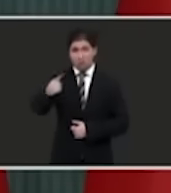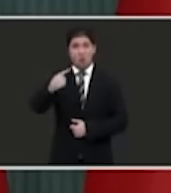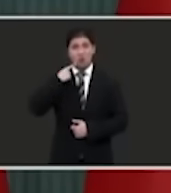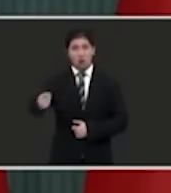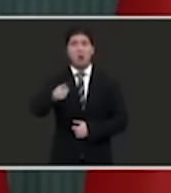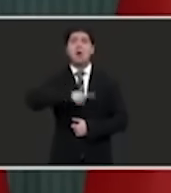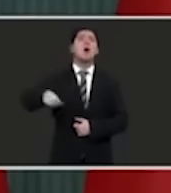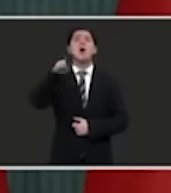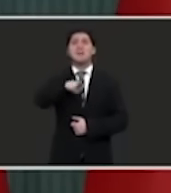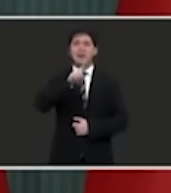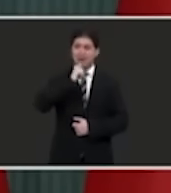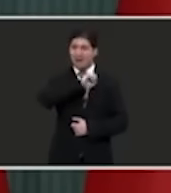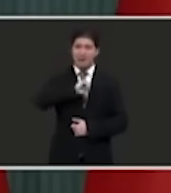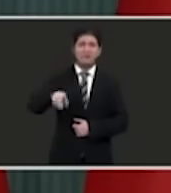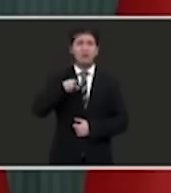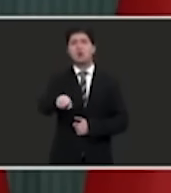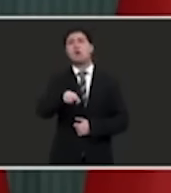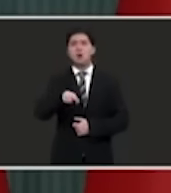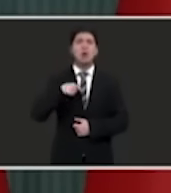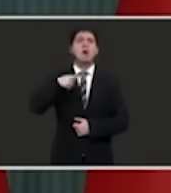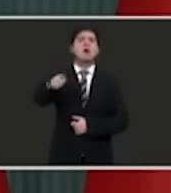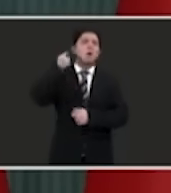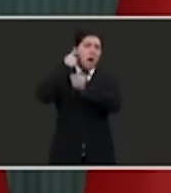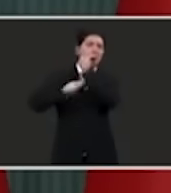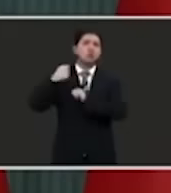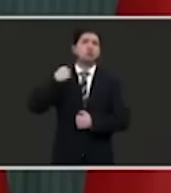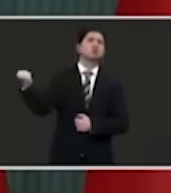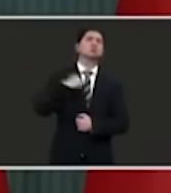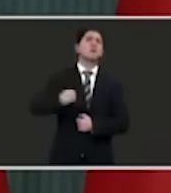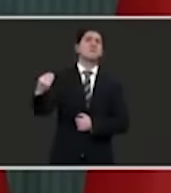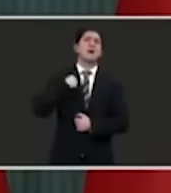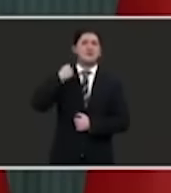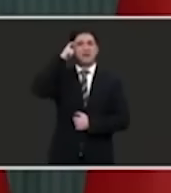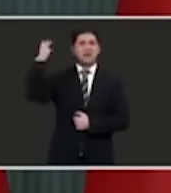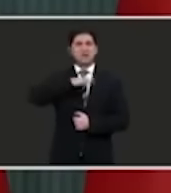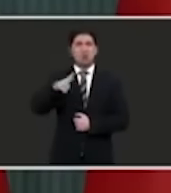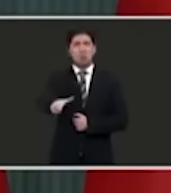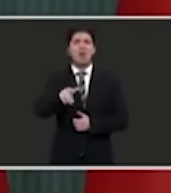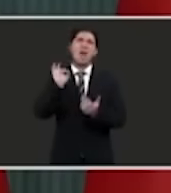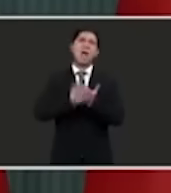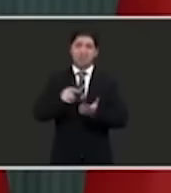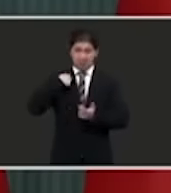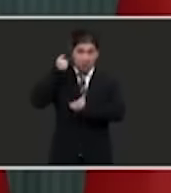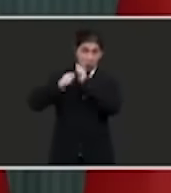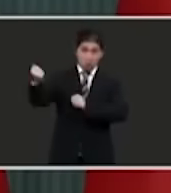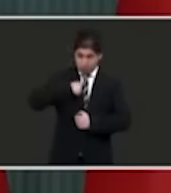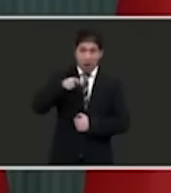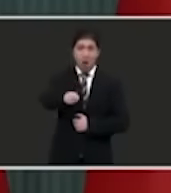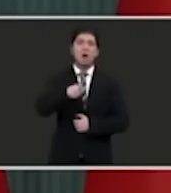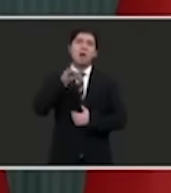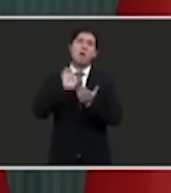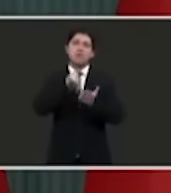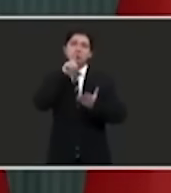türlü tepkiyi antisemitizm parantezine alarak anında boğmaya çalışıyor.